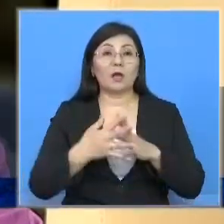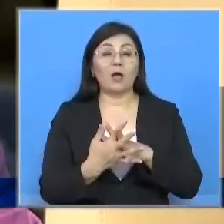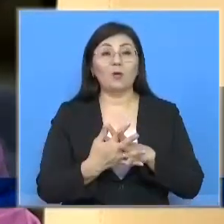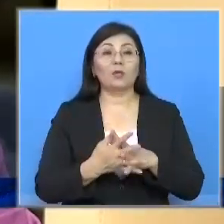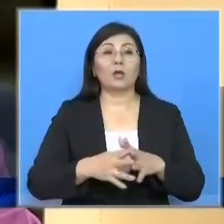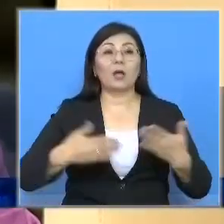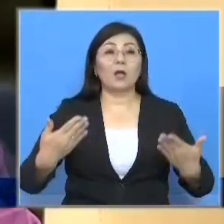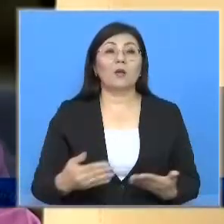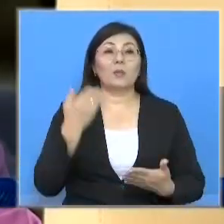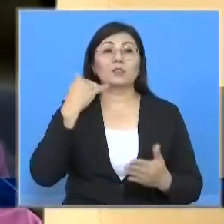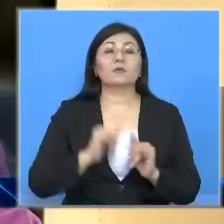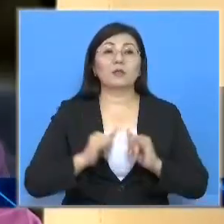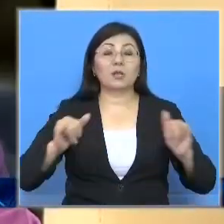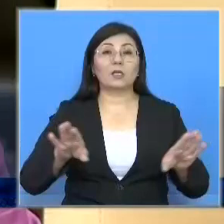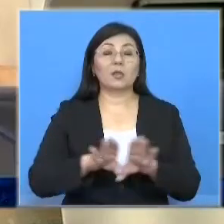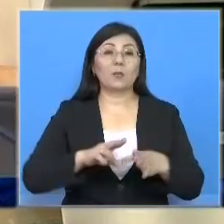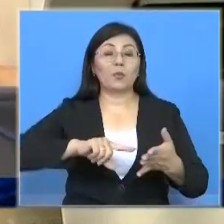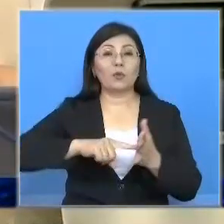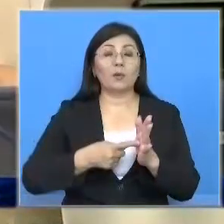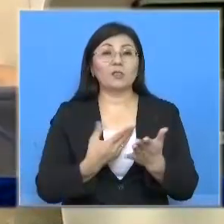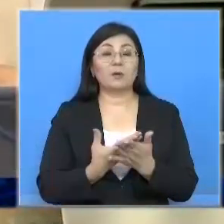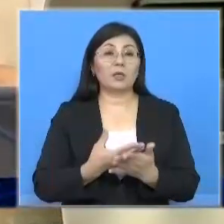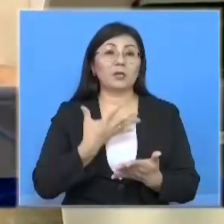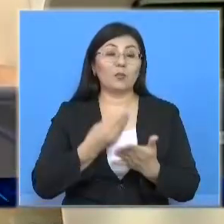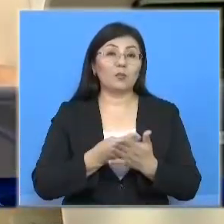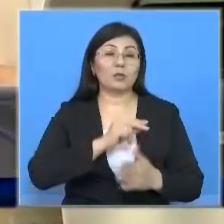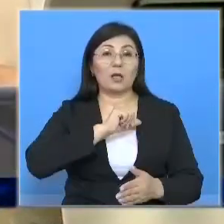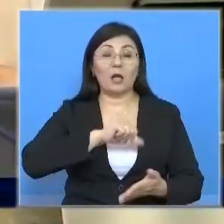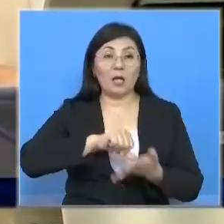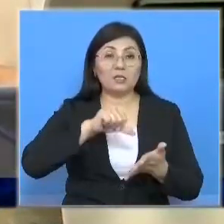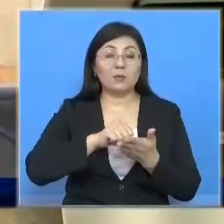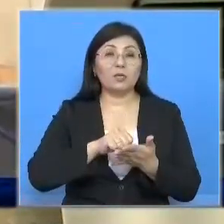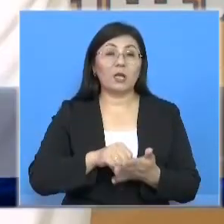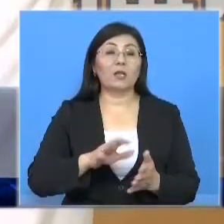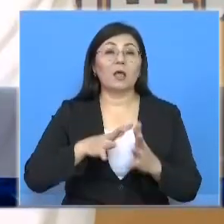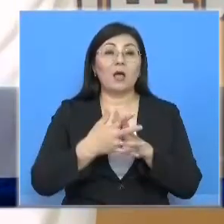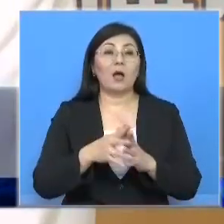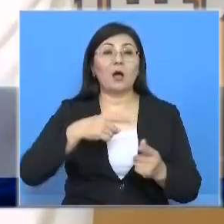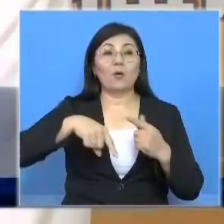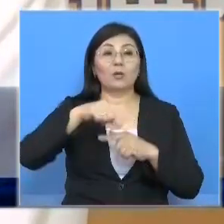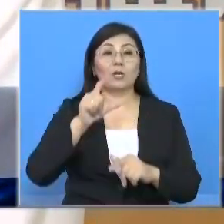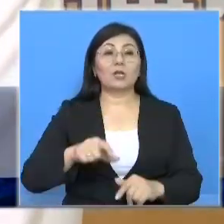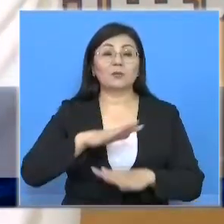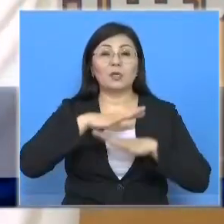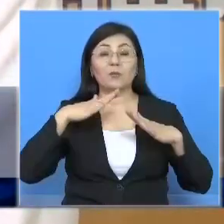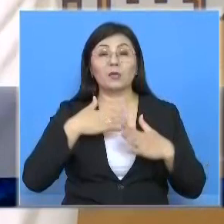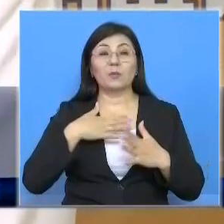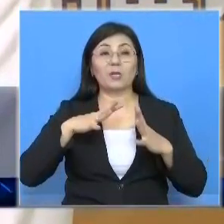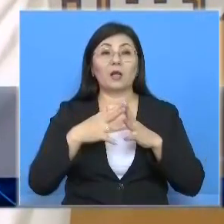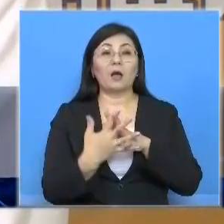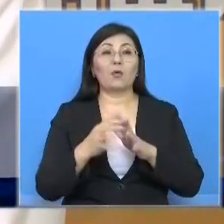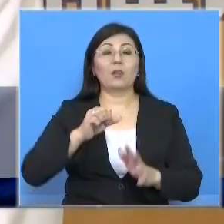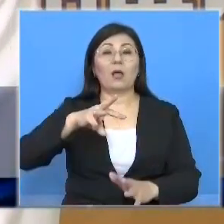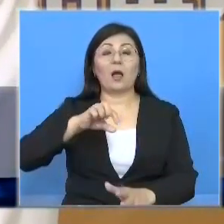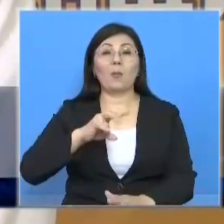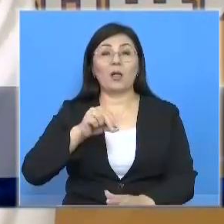сүру сапасын арттыру. Бұл мақсатта жекесін ашып, өз үлесін қосып отырған ауылдық кәсіпкерлер көп. Мен ауыл аманаты бойынша несие алған